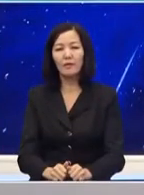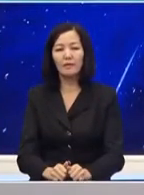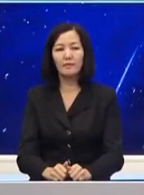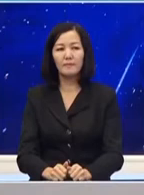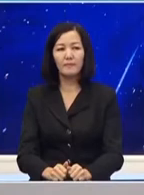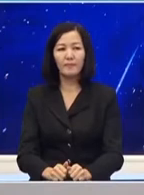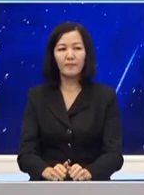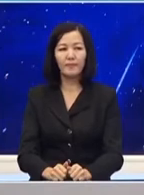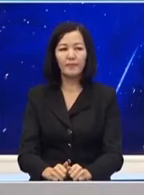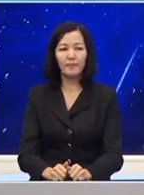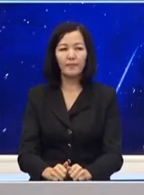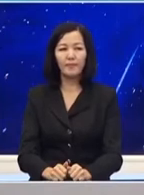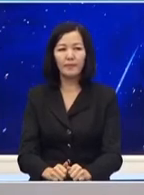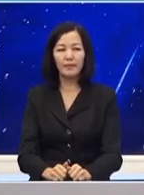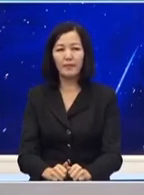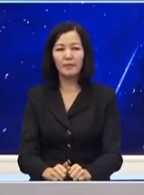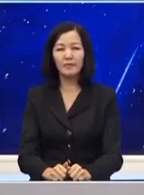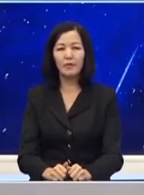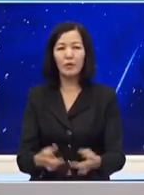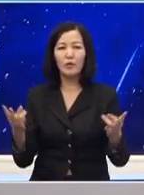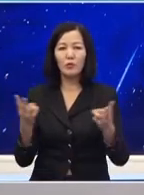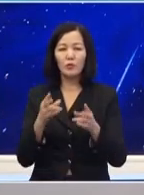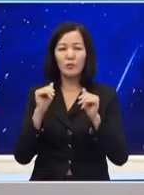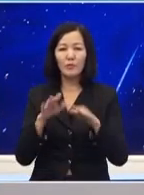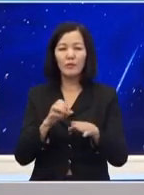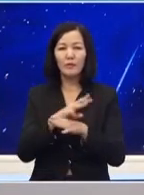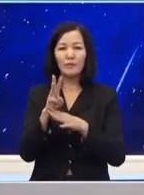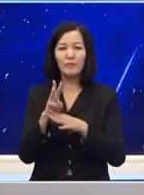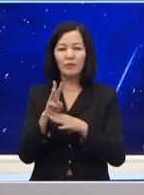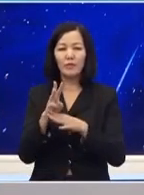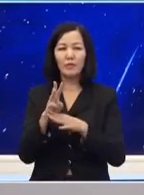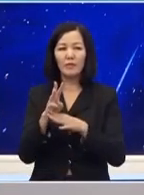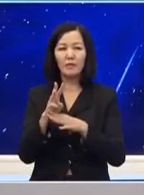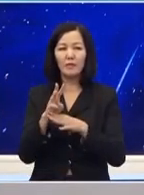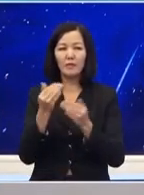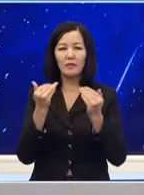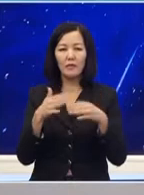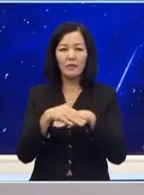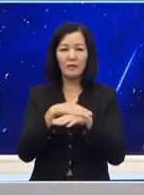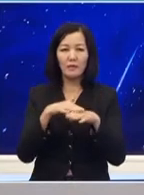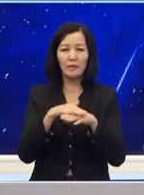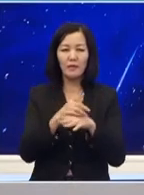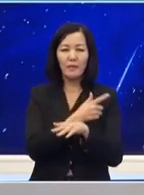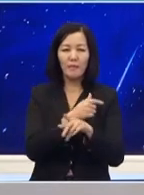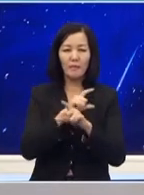Акимам регионов прошу принять меры по обеспечению соблюдения санитарно-эпидемиологических норм